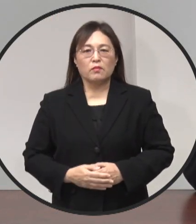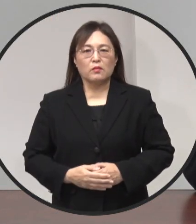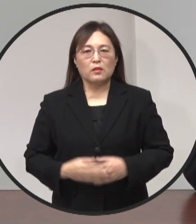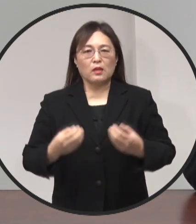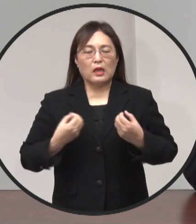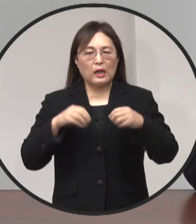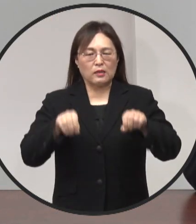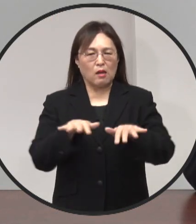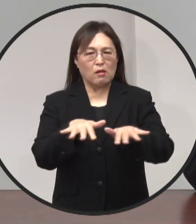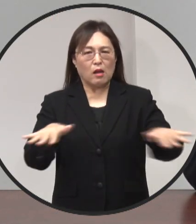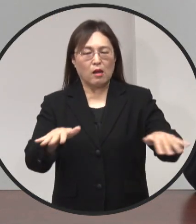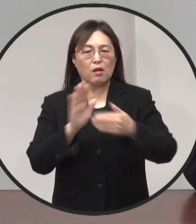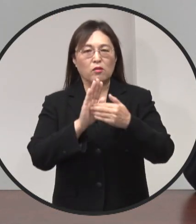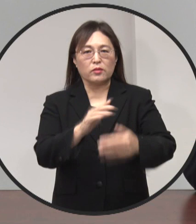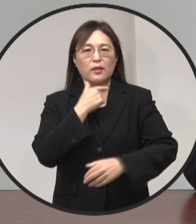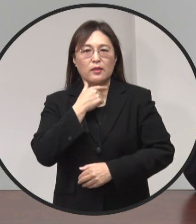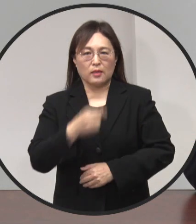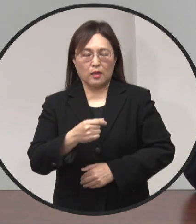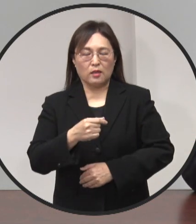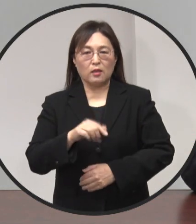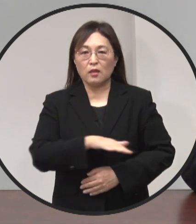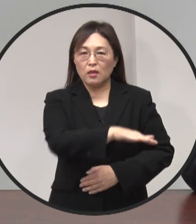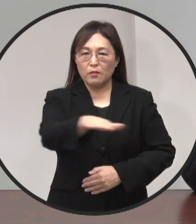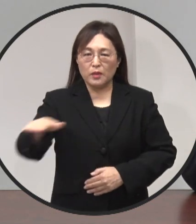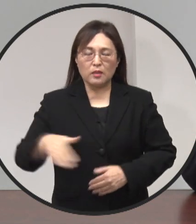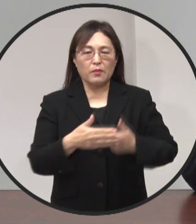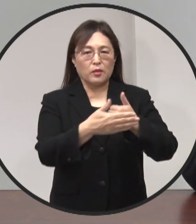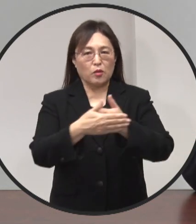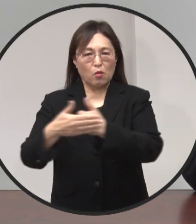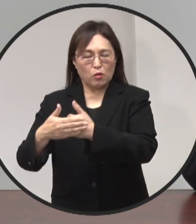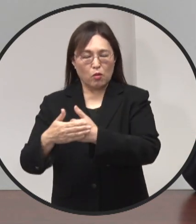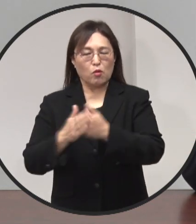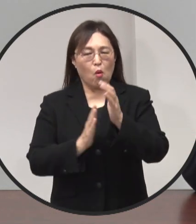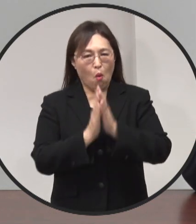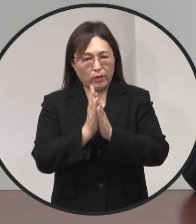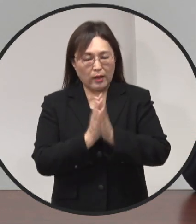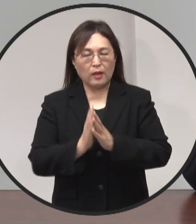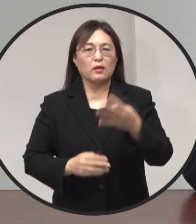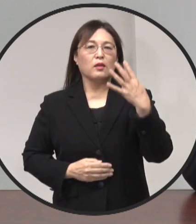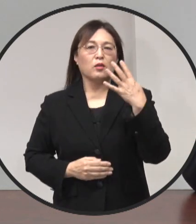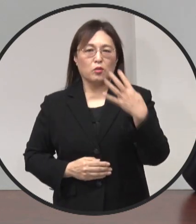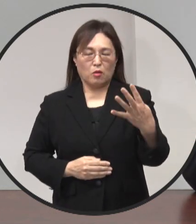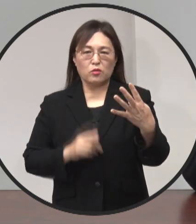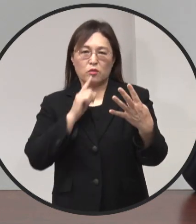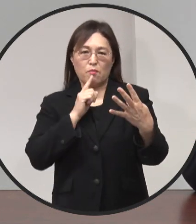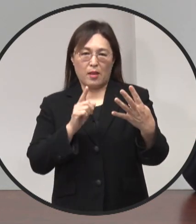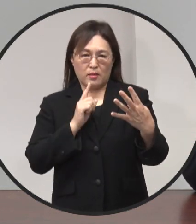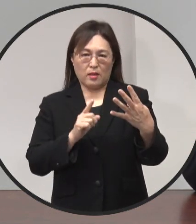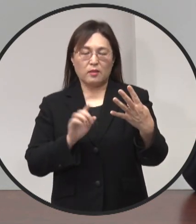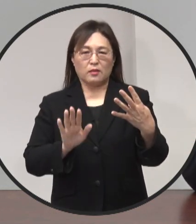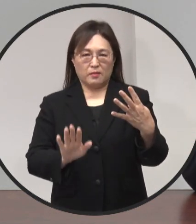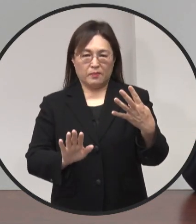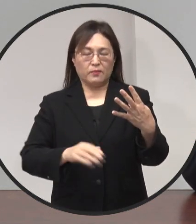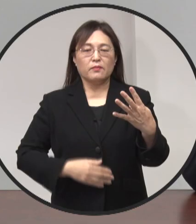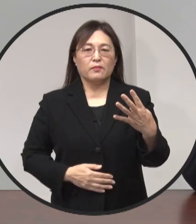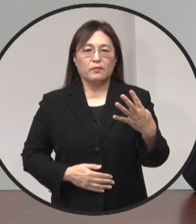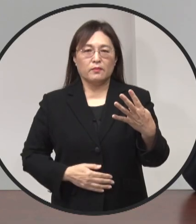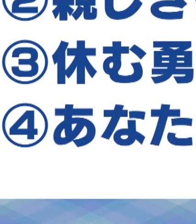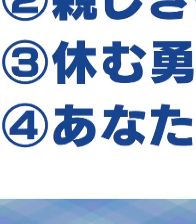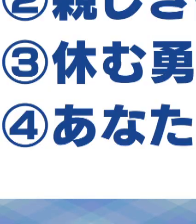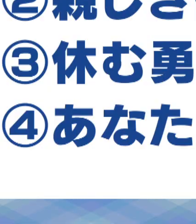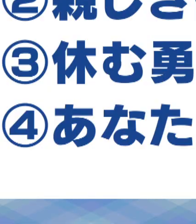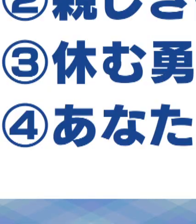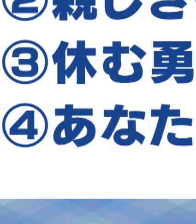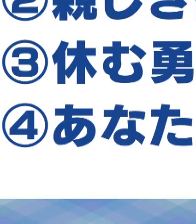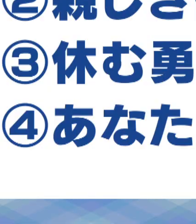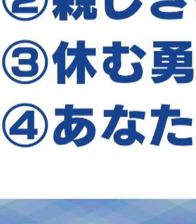これ以上の感染拡大を防ぐために皆様にご協力をお願いしたい4つのメッセージをお伝えします